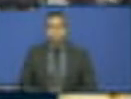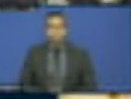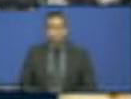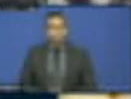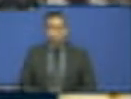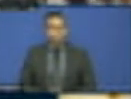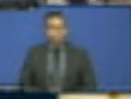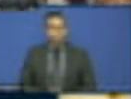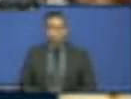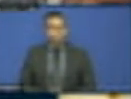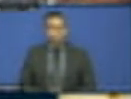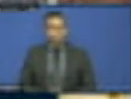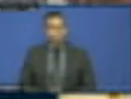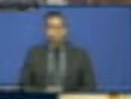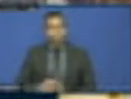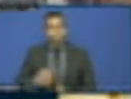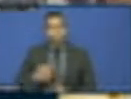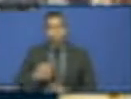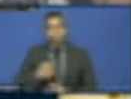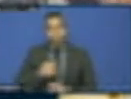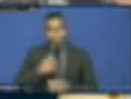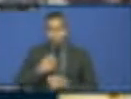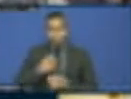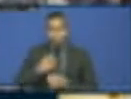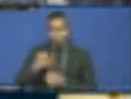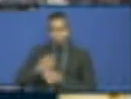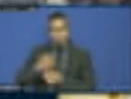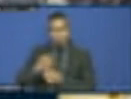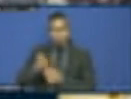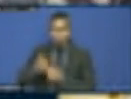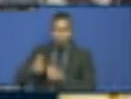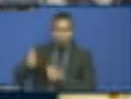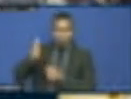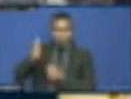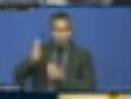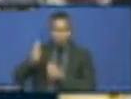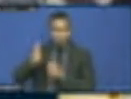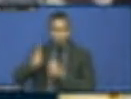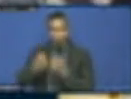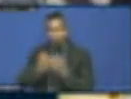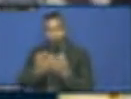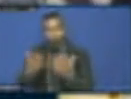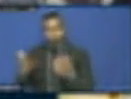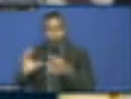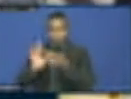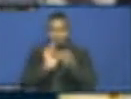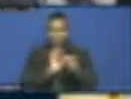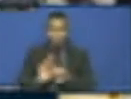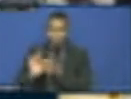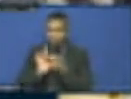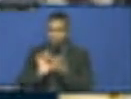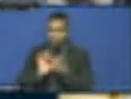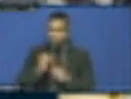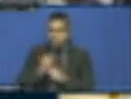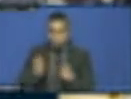faire suite à la déclaration de M. Mbassi pour reconnaître le rôle important de la paix et de la sécurité dans l